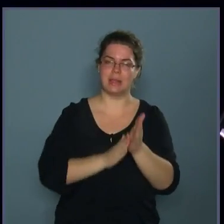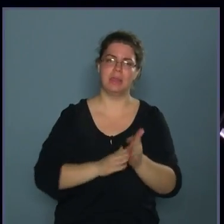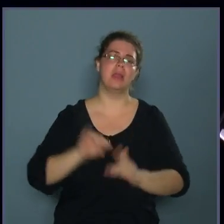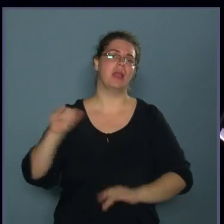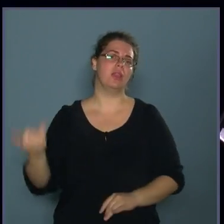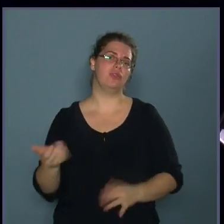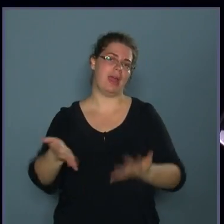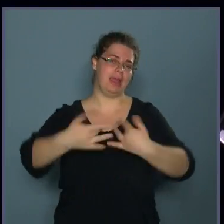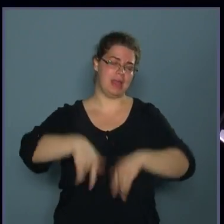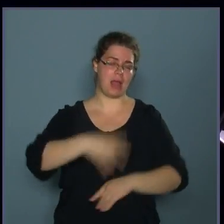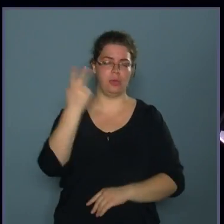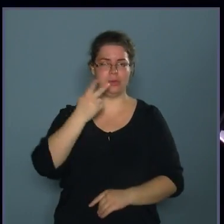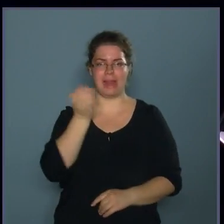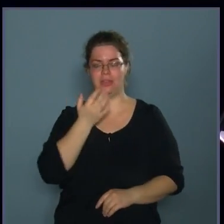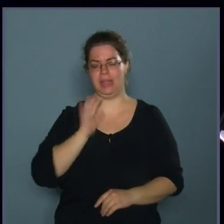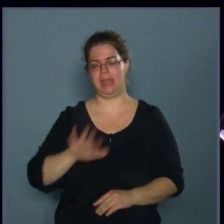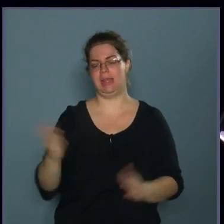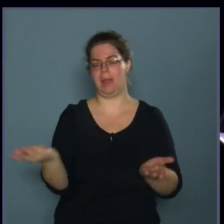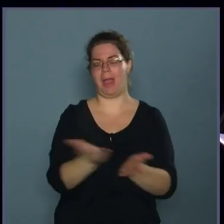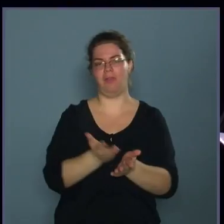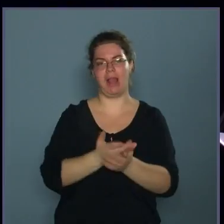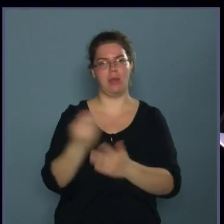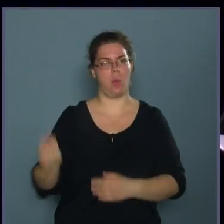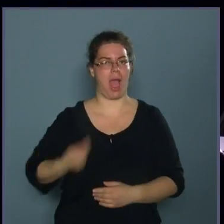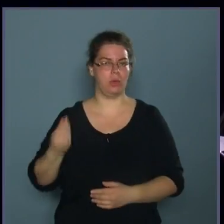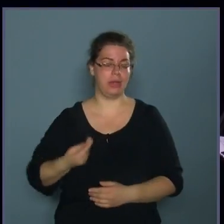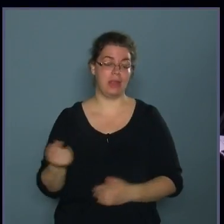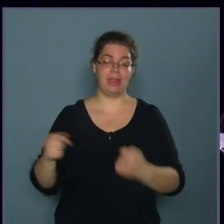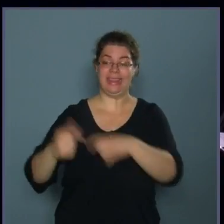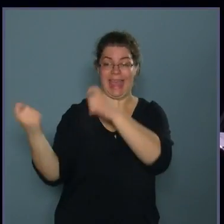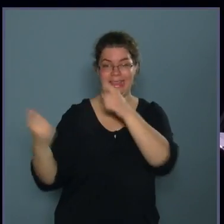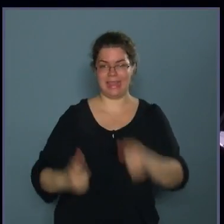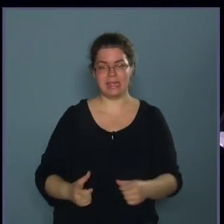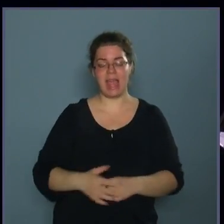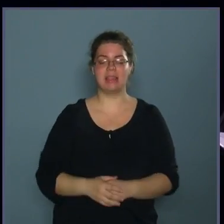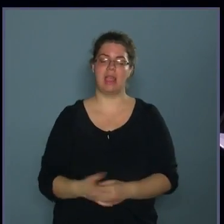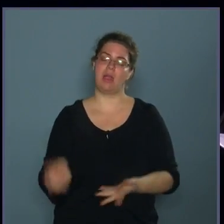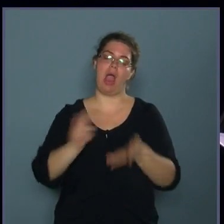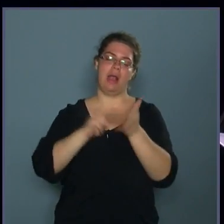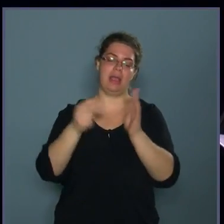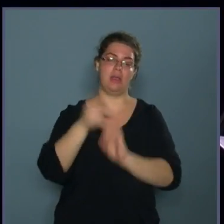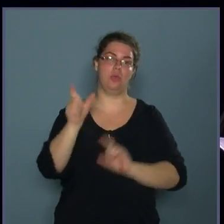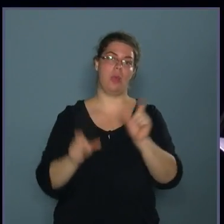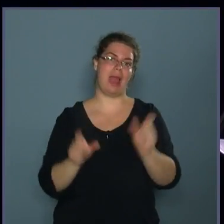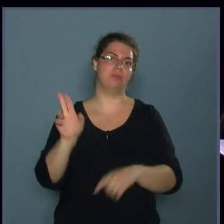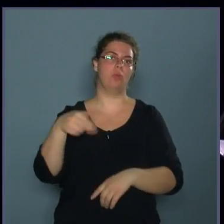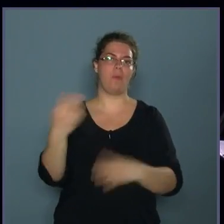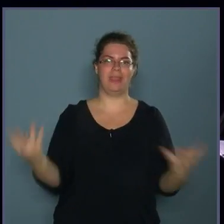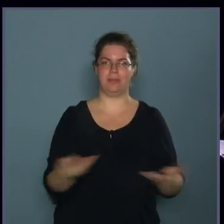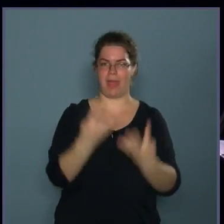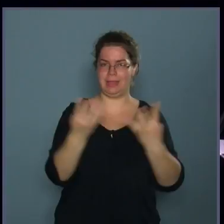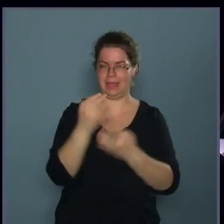valamint a helyiek kulturális igényeinek megfelelő előadások. Ide érkeznek meg kerület művész vendégei